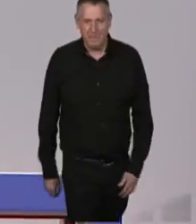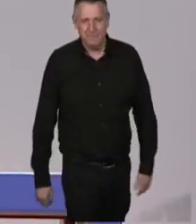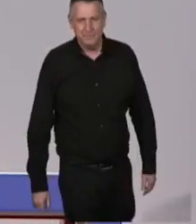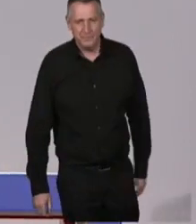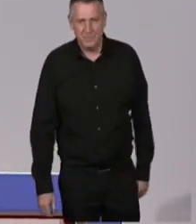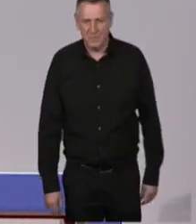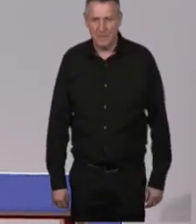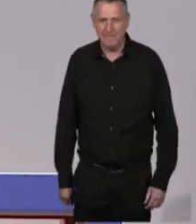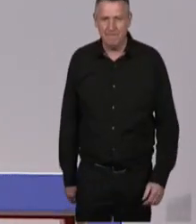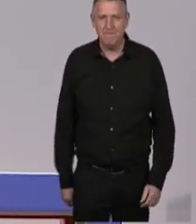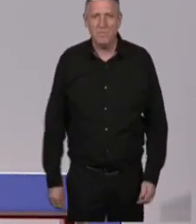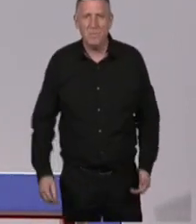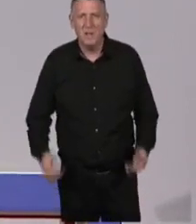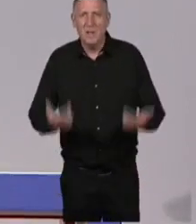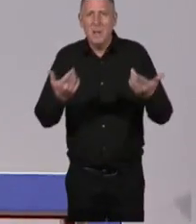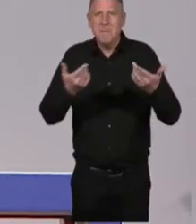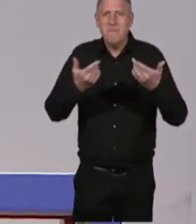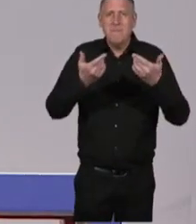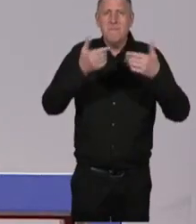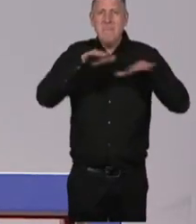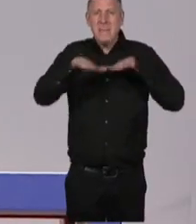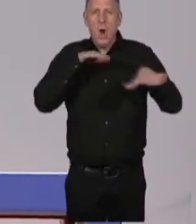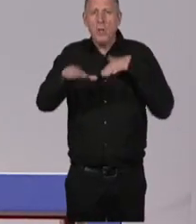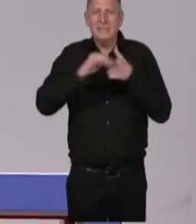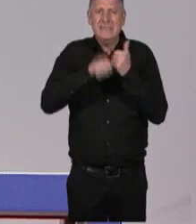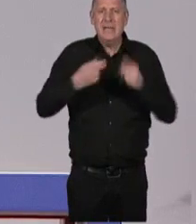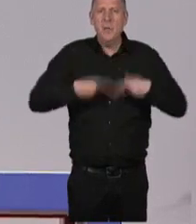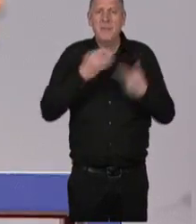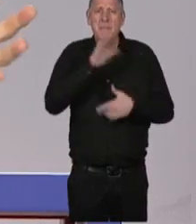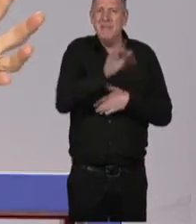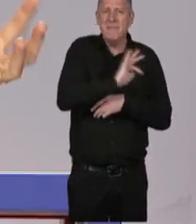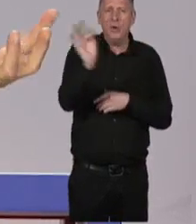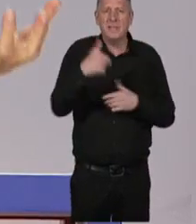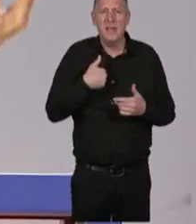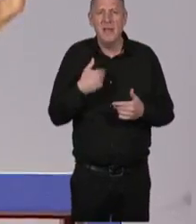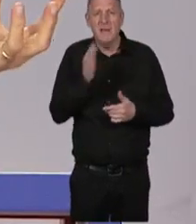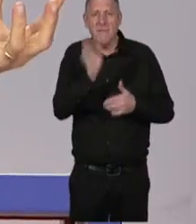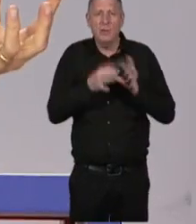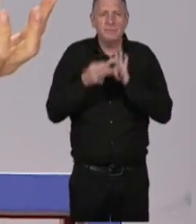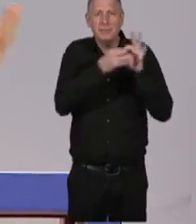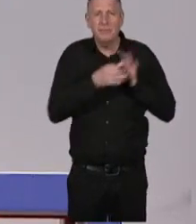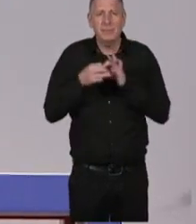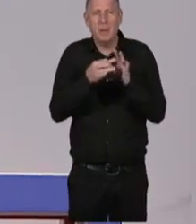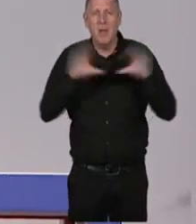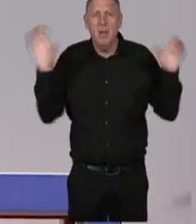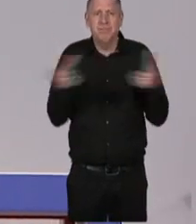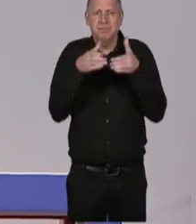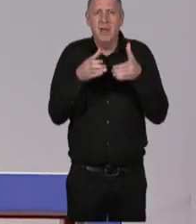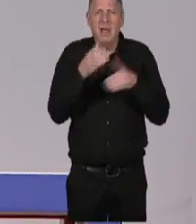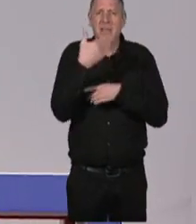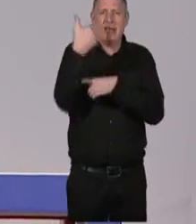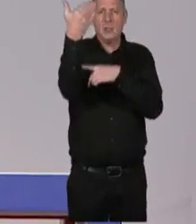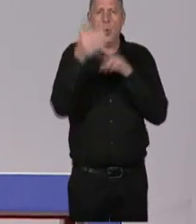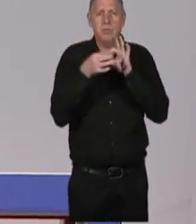Ce mode de vie si français, cette identité de la France, cette cohésion de la nation, nous devons